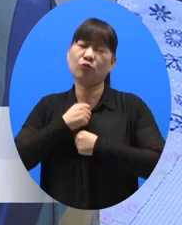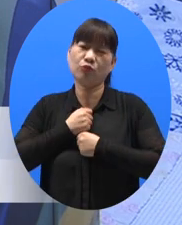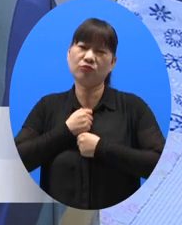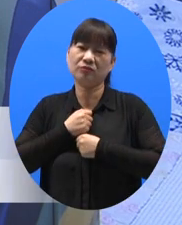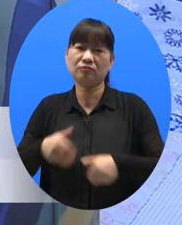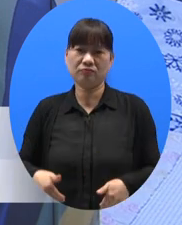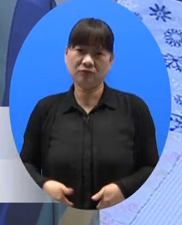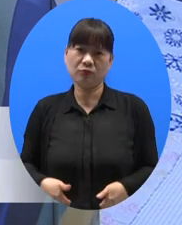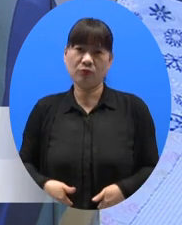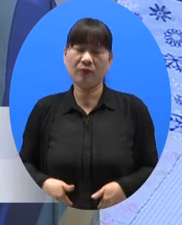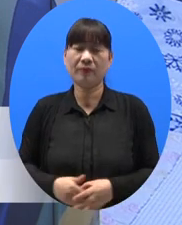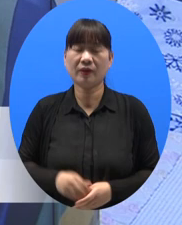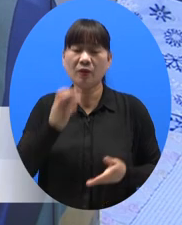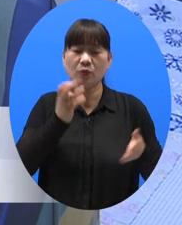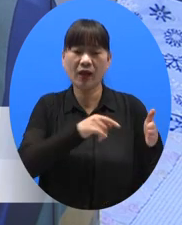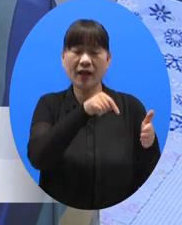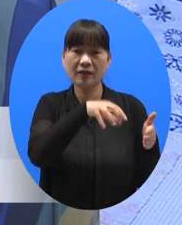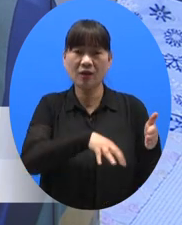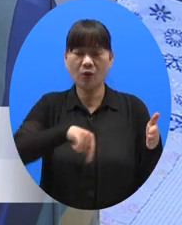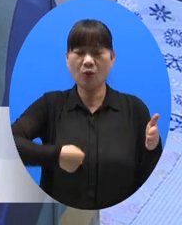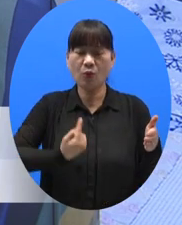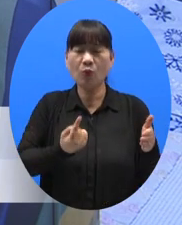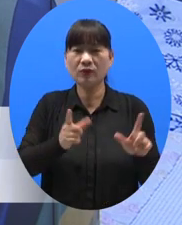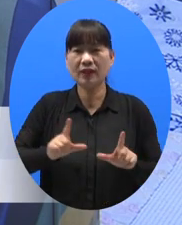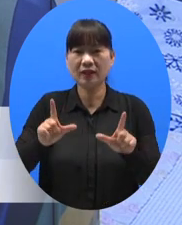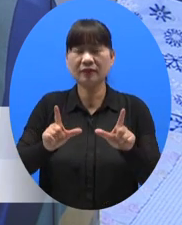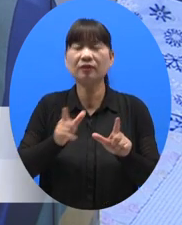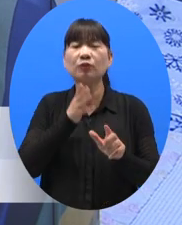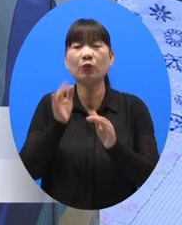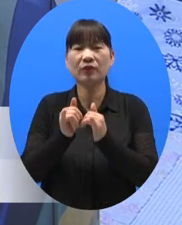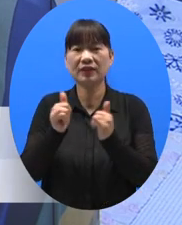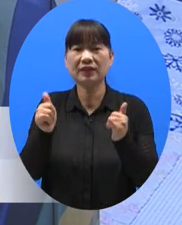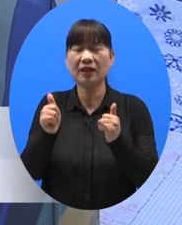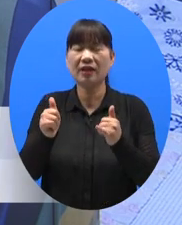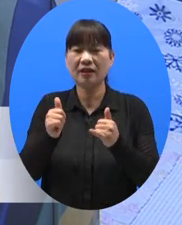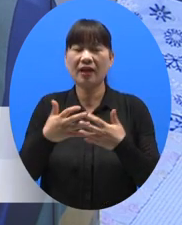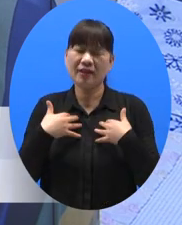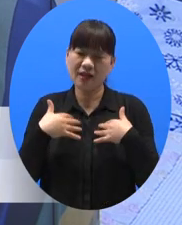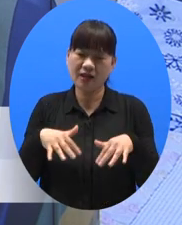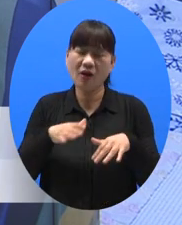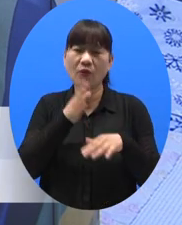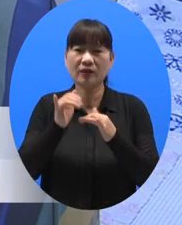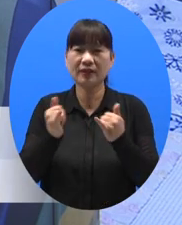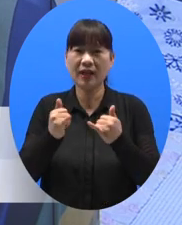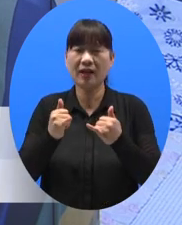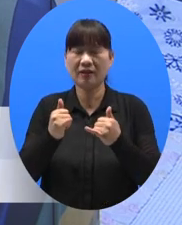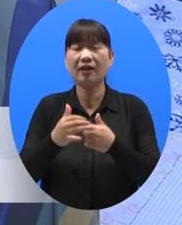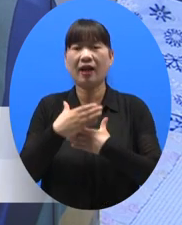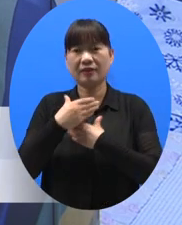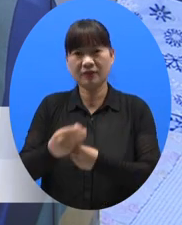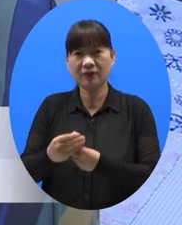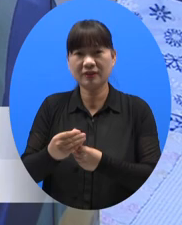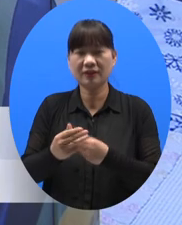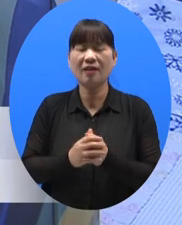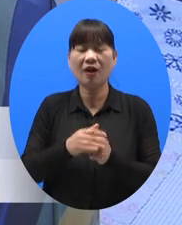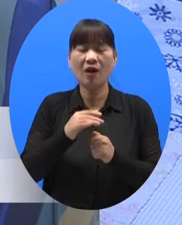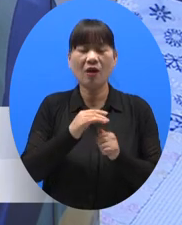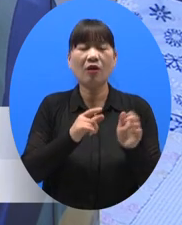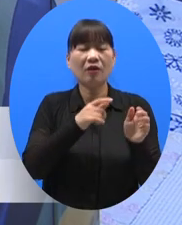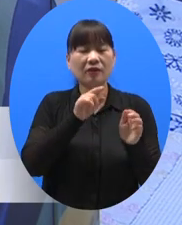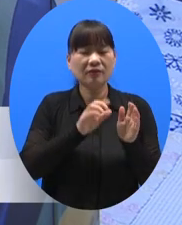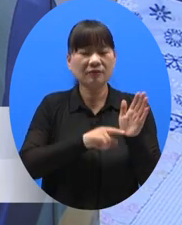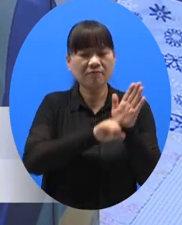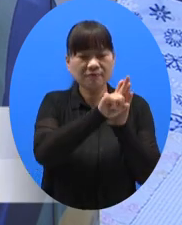할 텐데요. 경기도에선 요즘 홀몸 노인 등 취약 어르신들의 안전을 폭염재난 도우미가 항시 체크합니다. 최지연